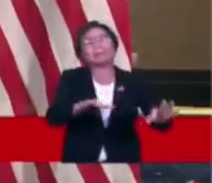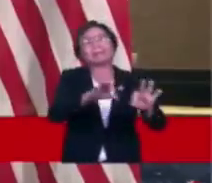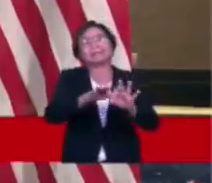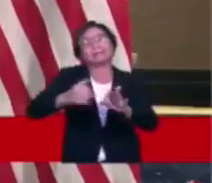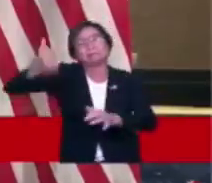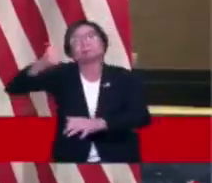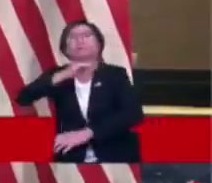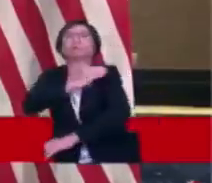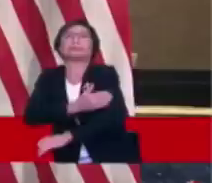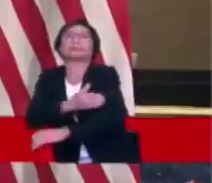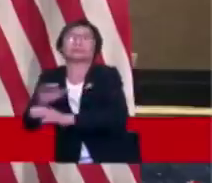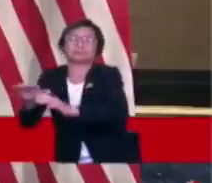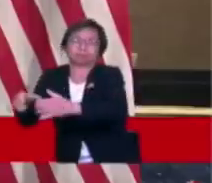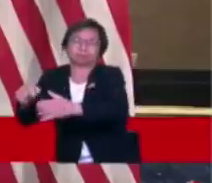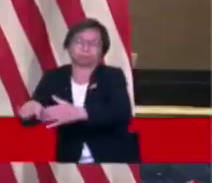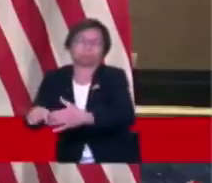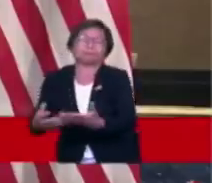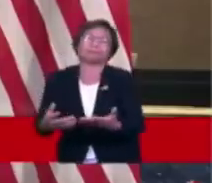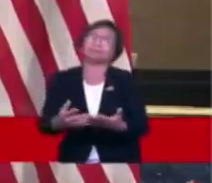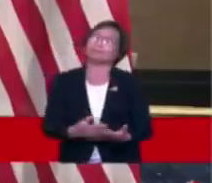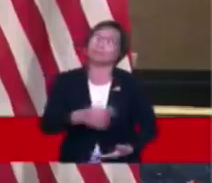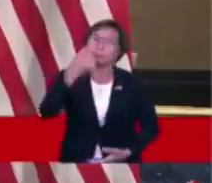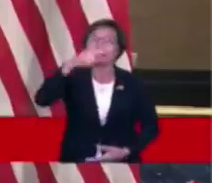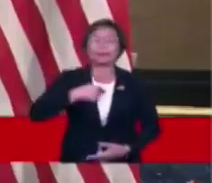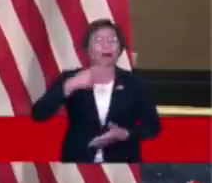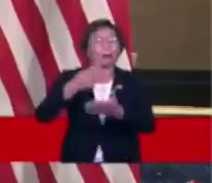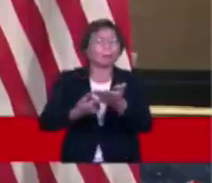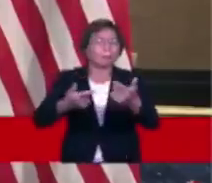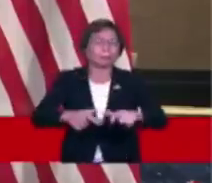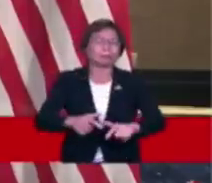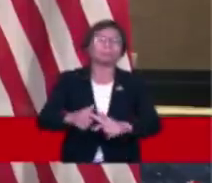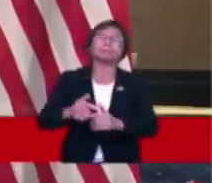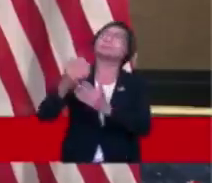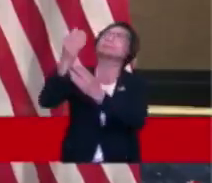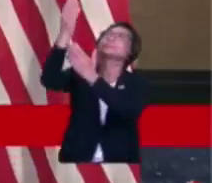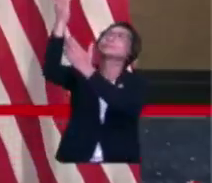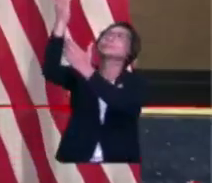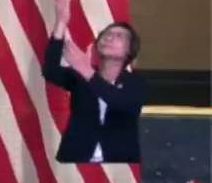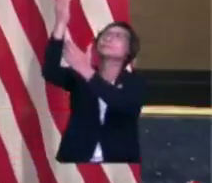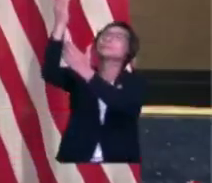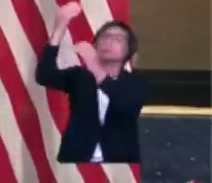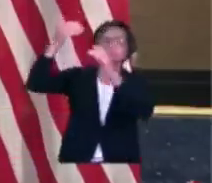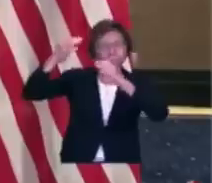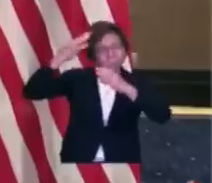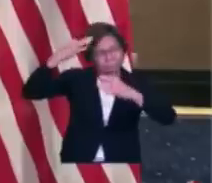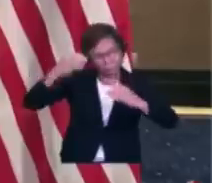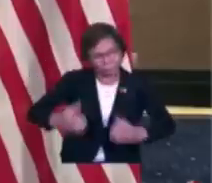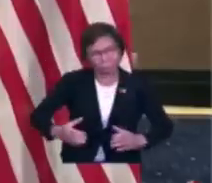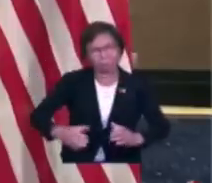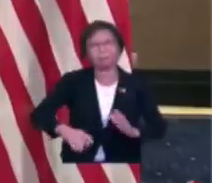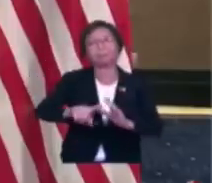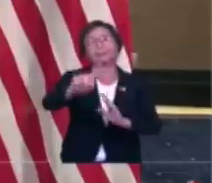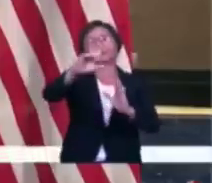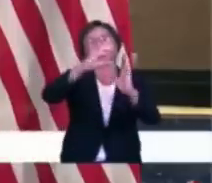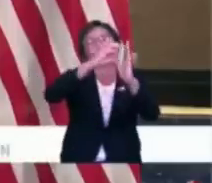bagi saya apa yang melaku ini adalah ketentuan Allah Subhanahu Wa Ta'ala yang merupakan satu episode